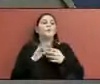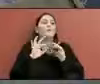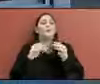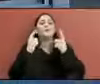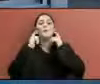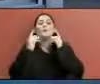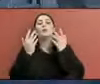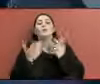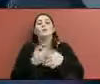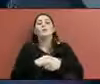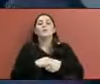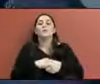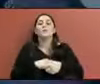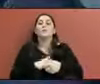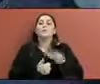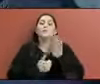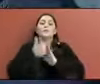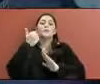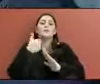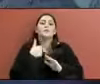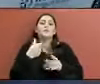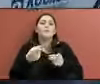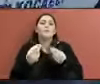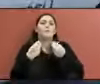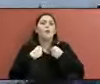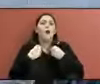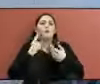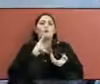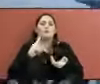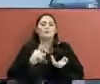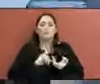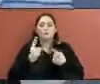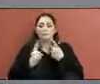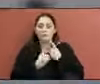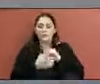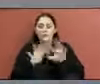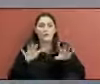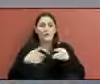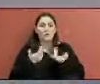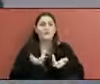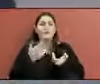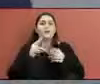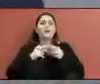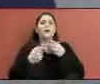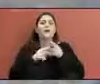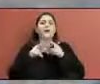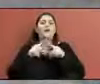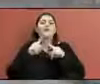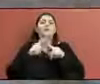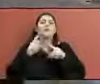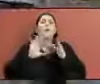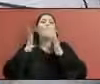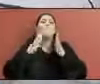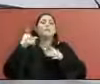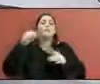ediyorum ki başkanımızın verdiği bu talimat noktasında, en hazırlıklı kent olma noktasında bu ciddi bir